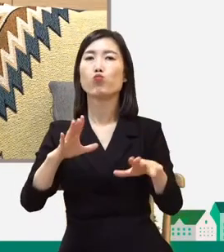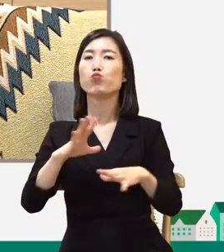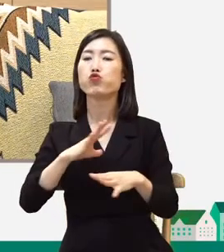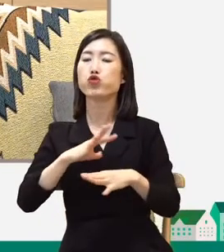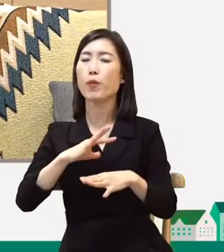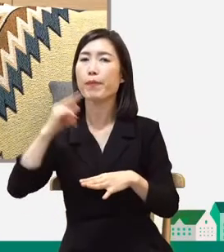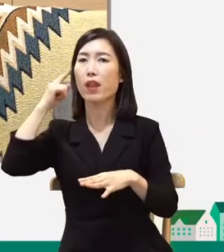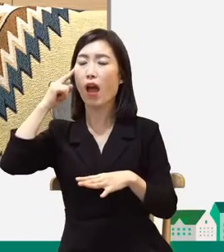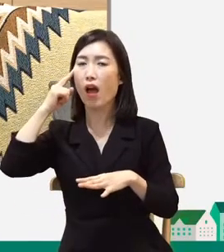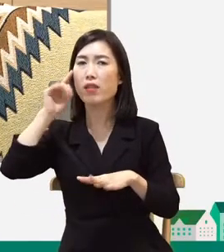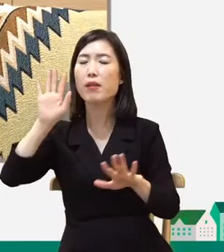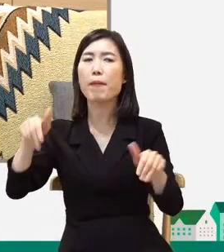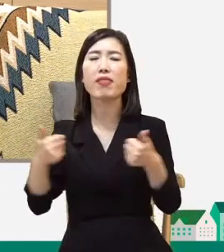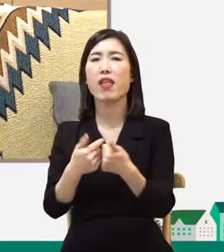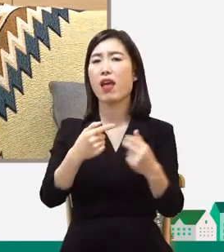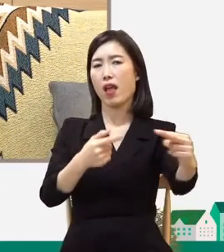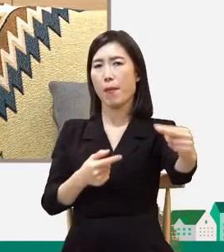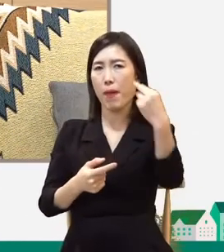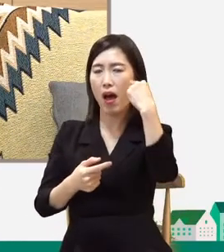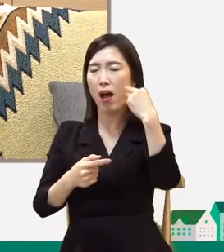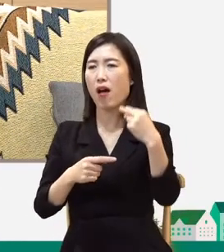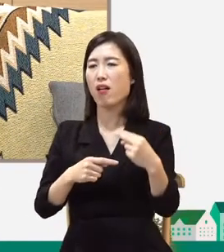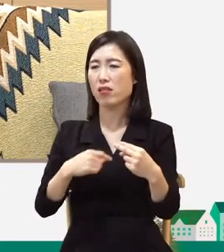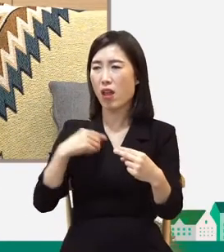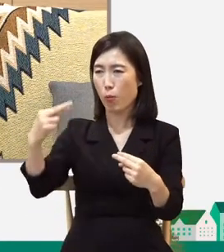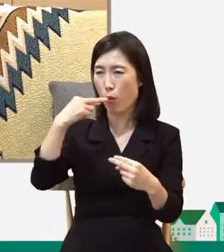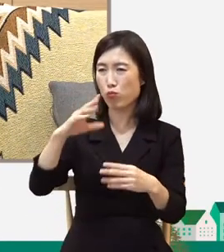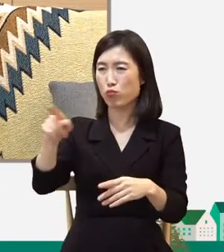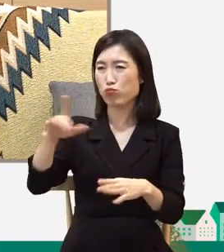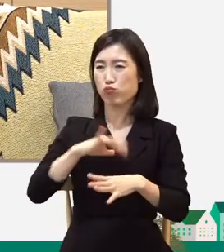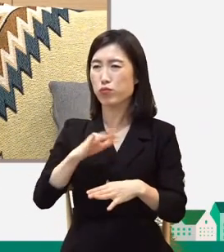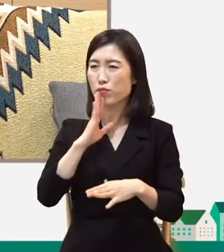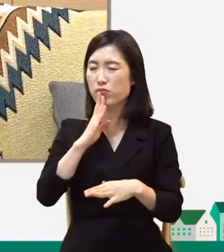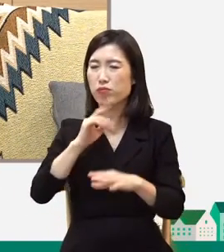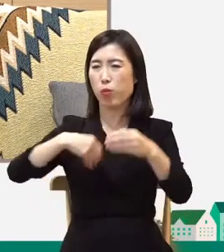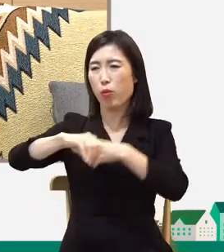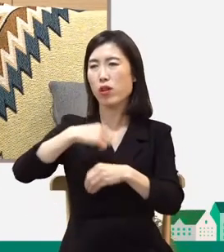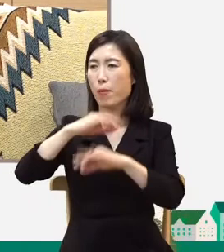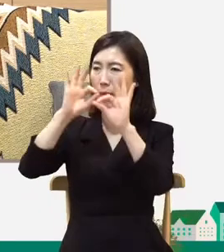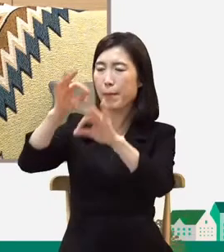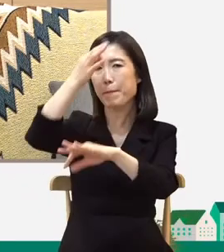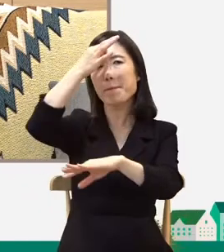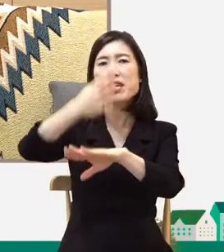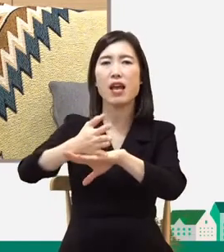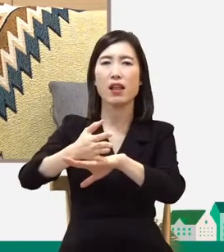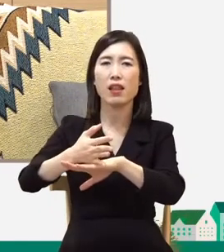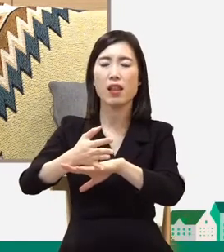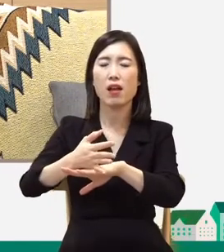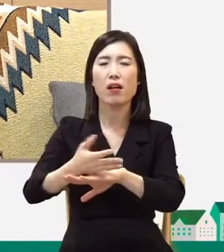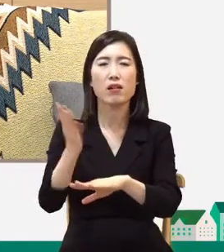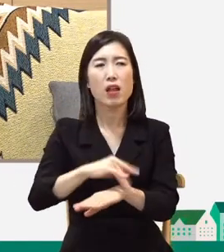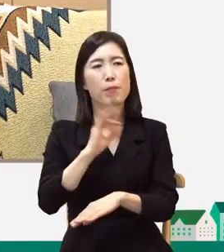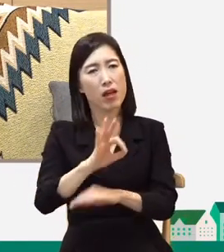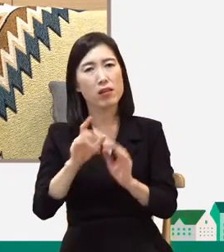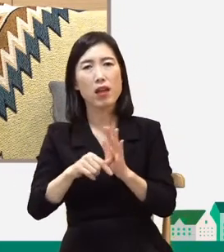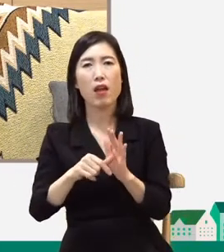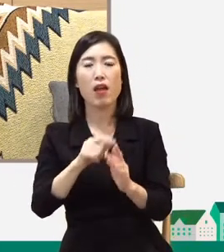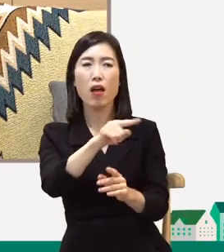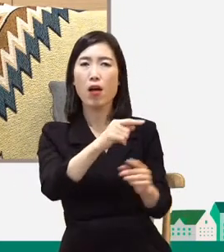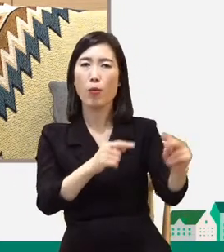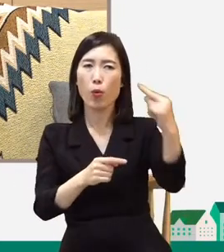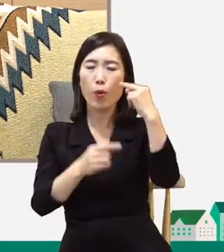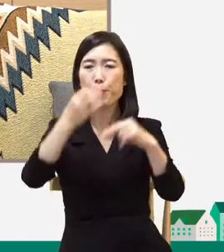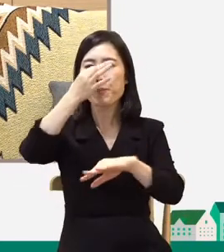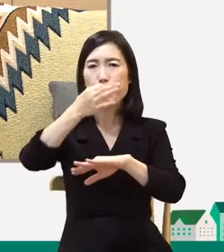마음을 가지면서 그 공간을 소비하고 향유해야 되는가 그건 되게 불합리하고 불평등하다 이제